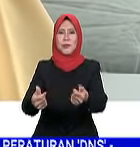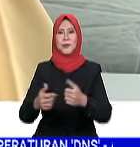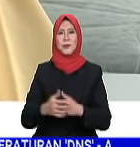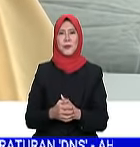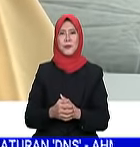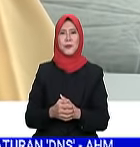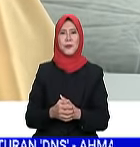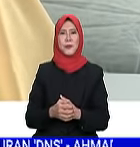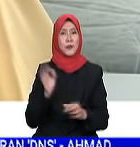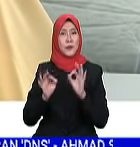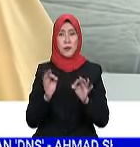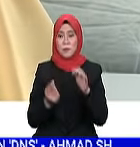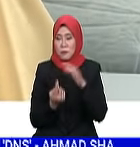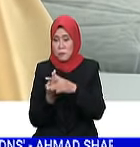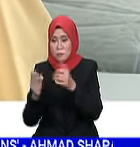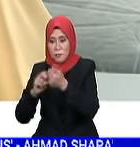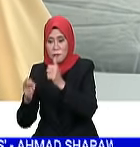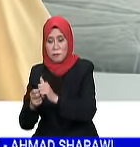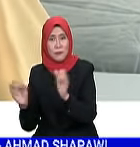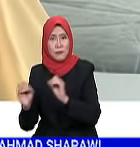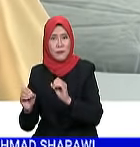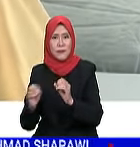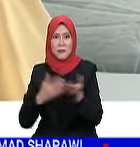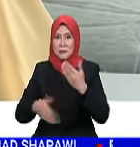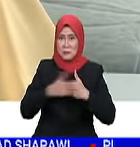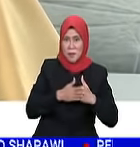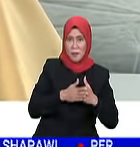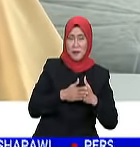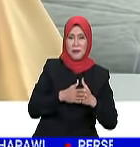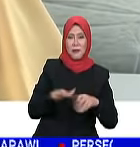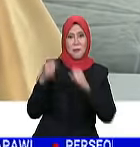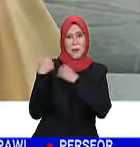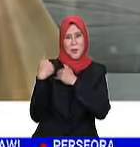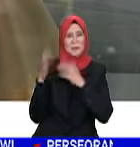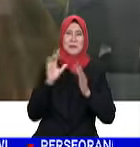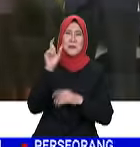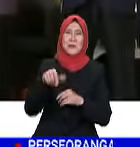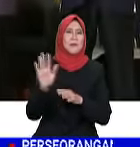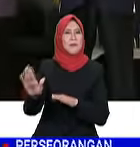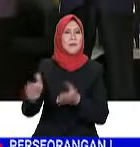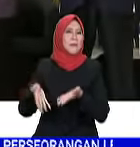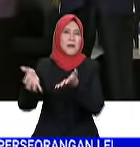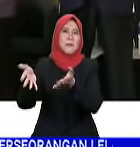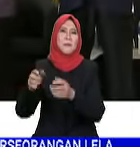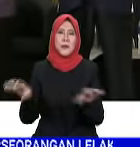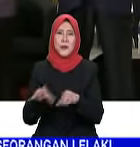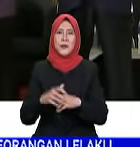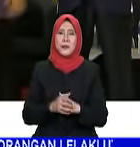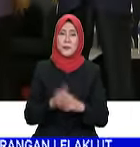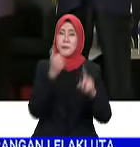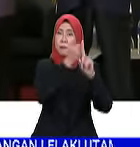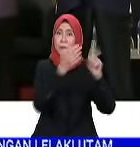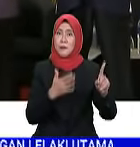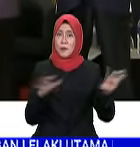Kalau tak ada masalah apa-apa tu takkan ambil balik dah. Dan bagi dia buat ya. Impak pelbagai usaha